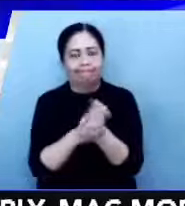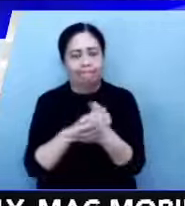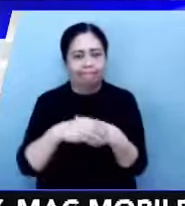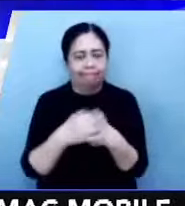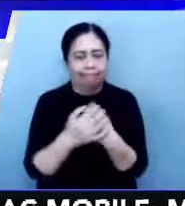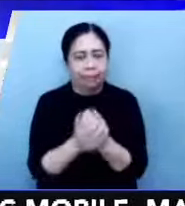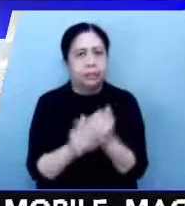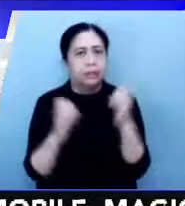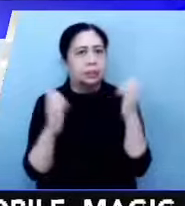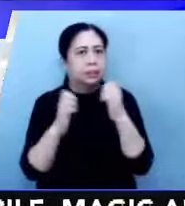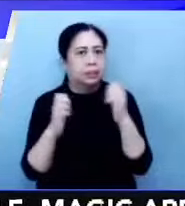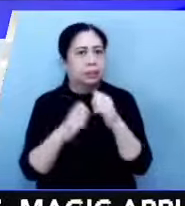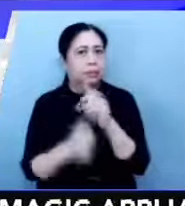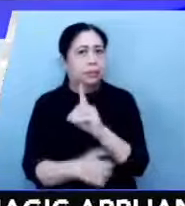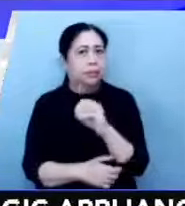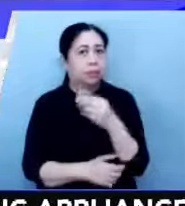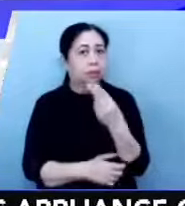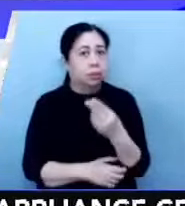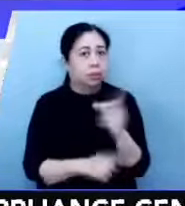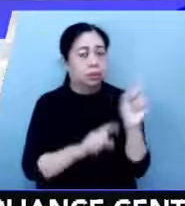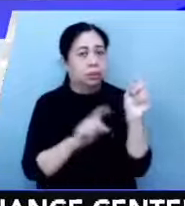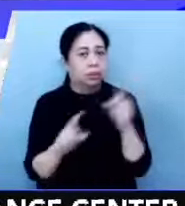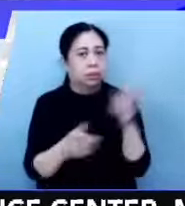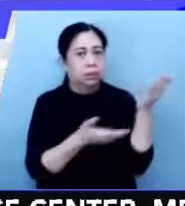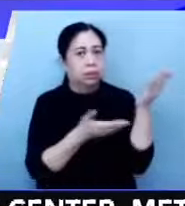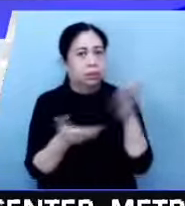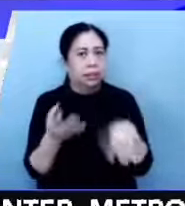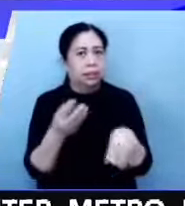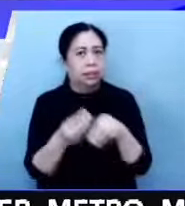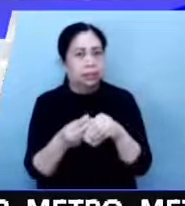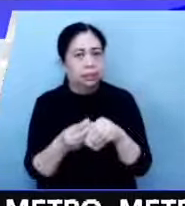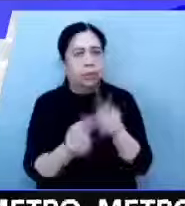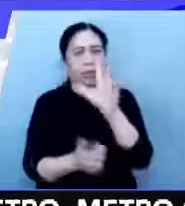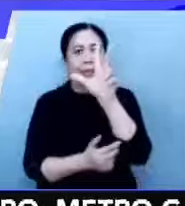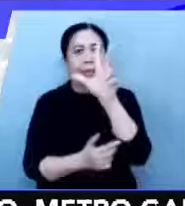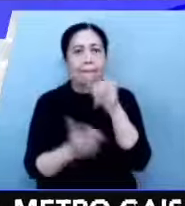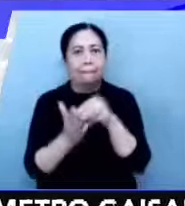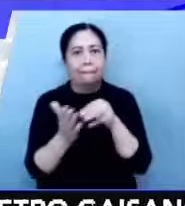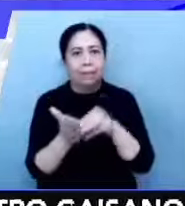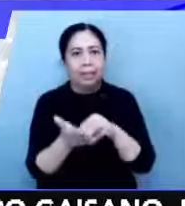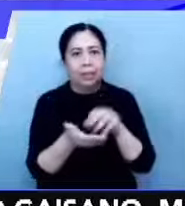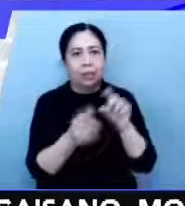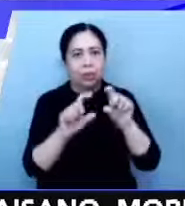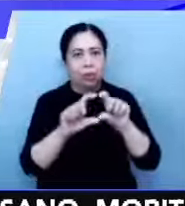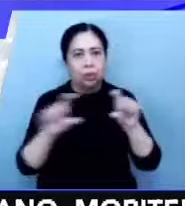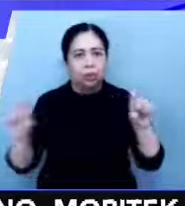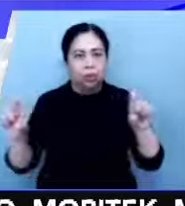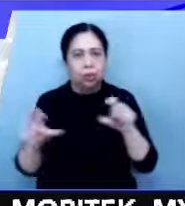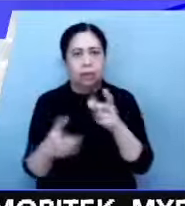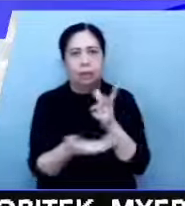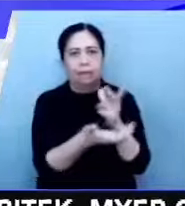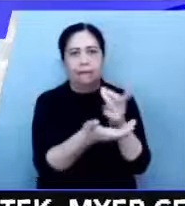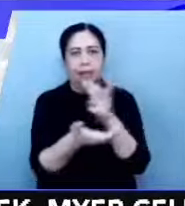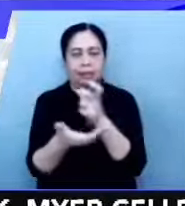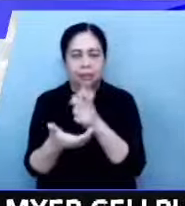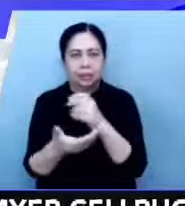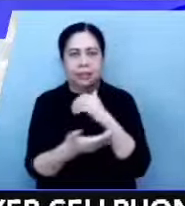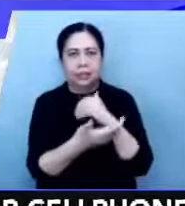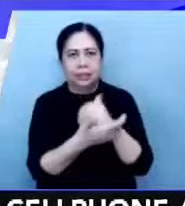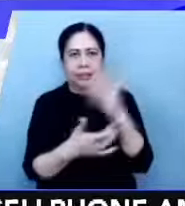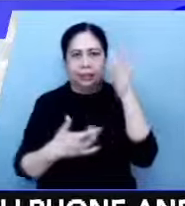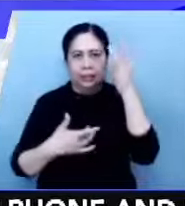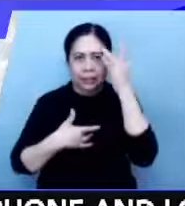ng DOH na dumating na ang karagdagang 3 milyong pentavalent vaccine na panlaban sa iba't ibang sakit kabilang ang